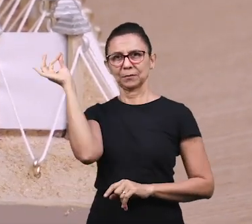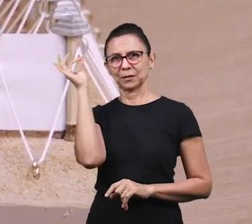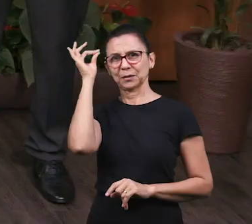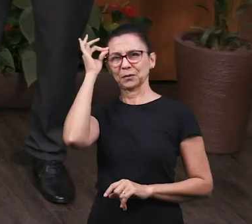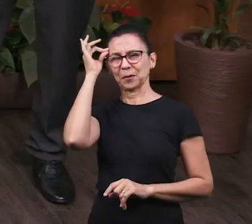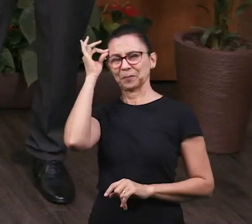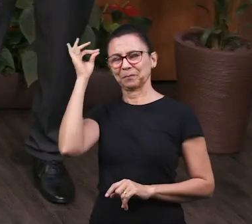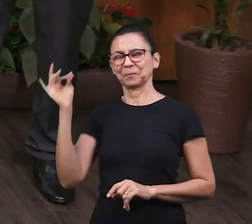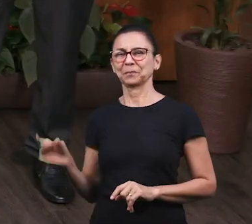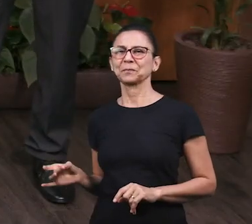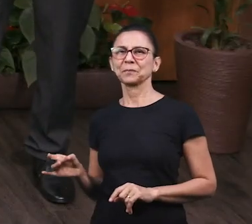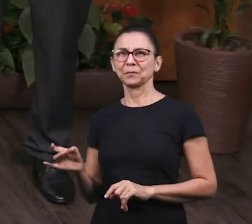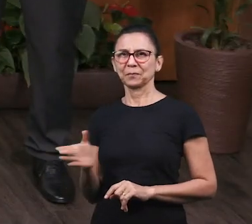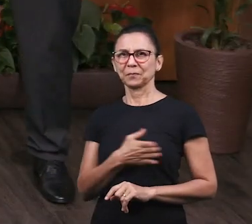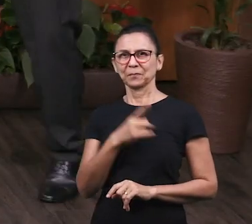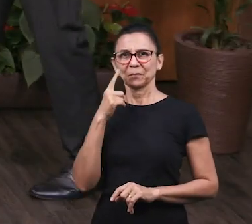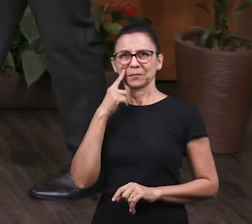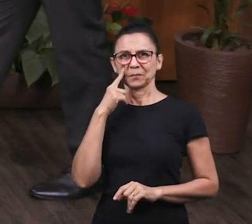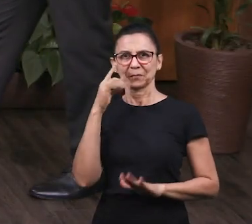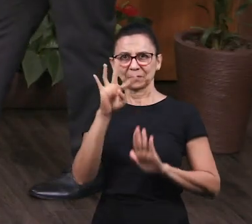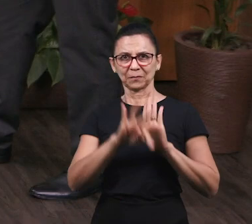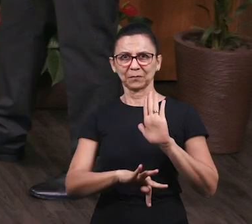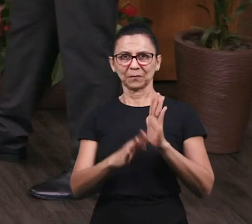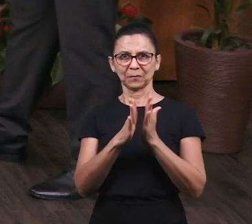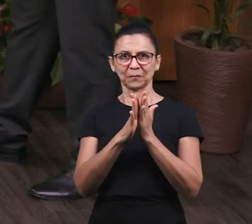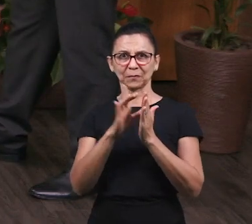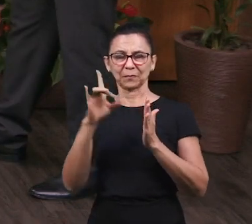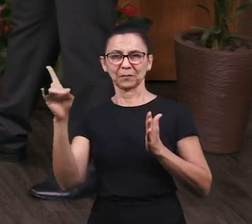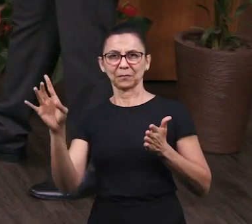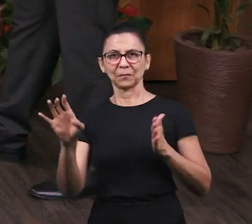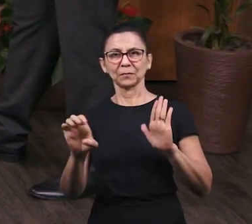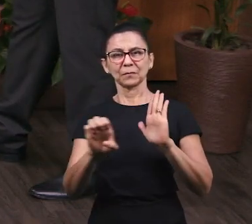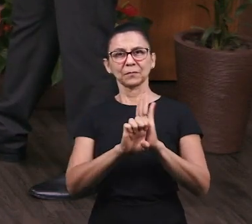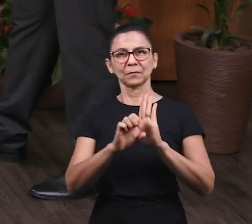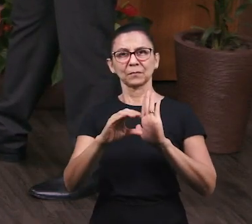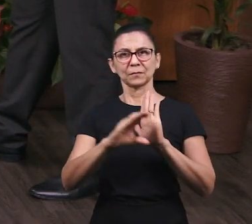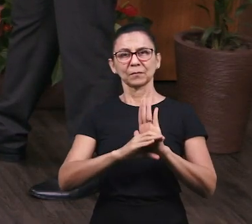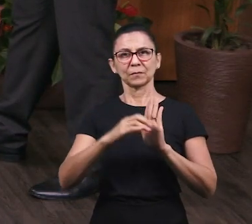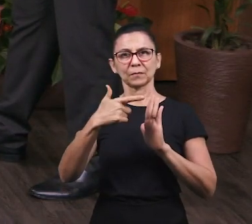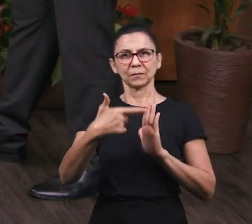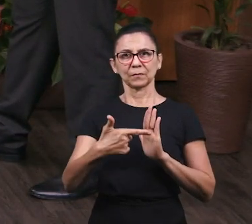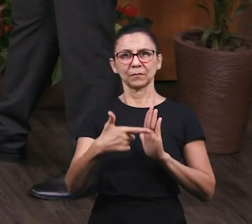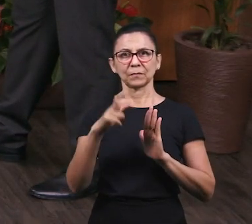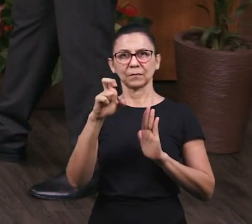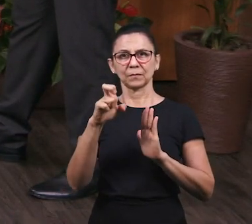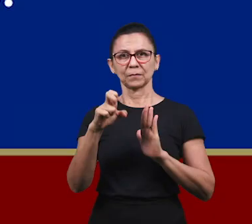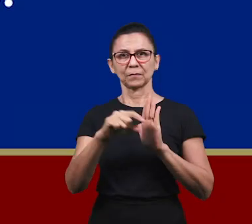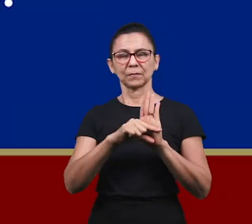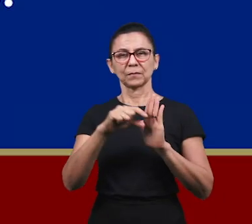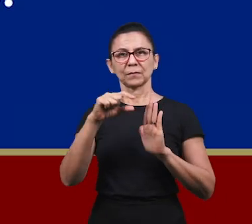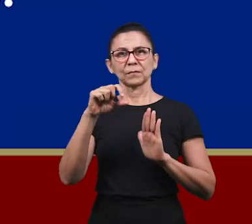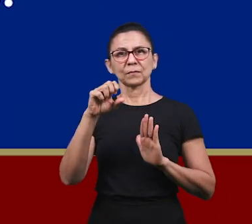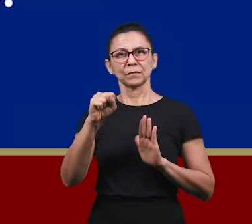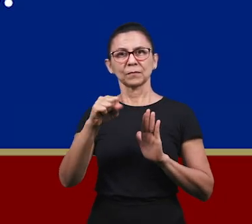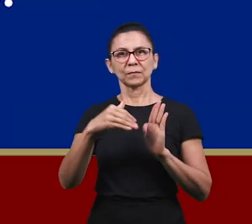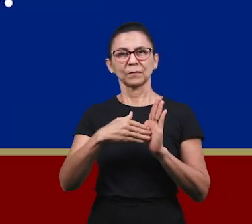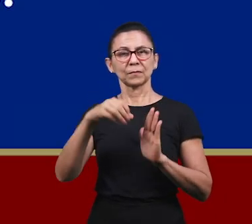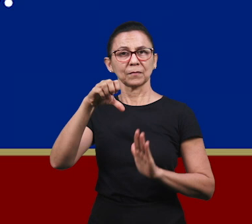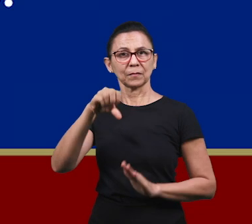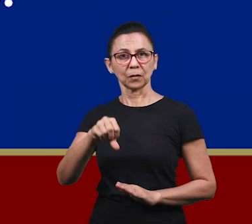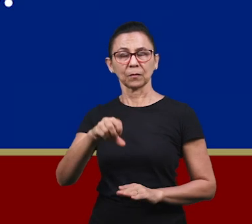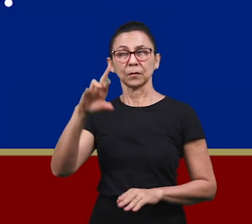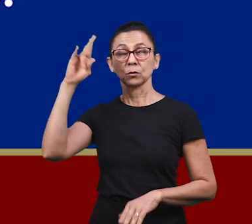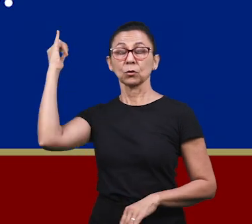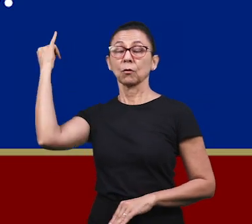édification. Nous allons lire un texte de la parole de Dieu en Exode 25, 8, 9, qui nous dit « Et